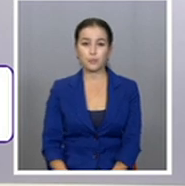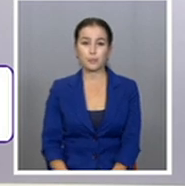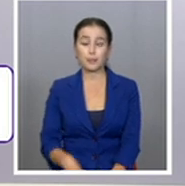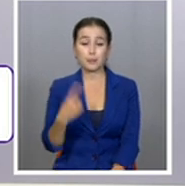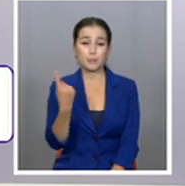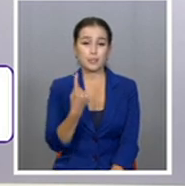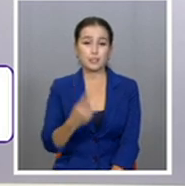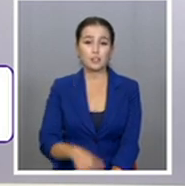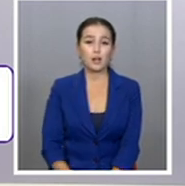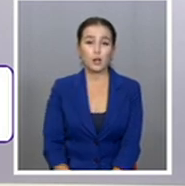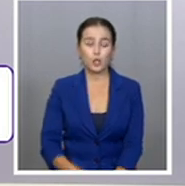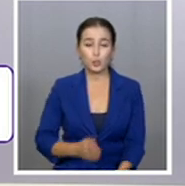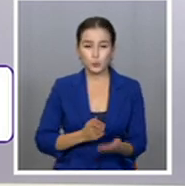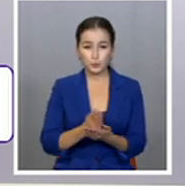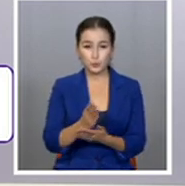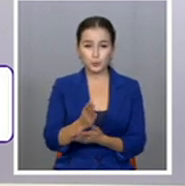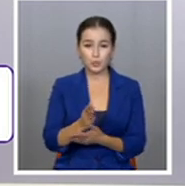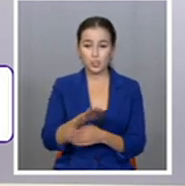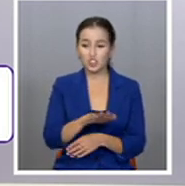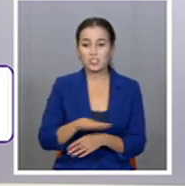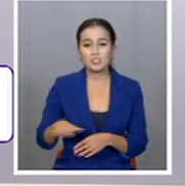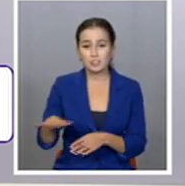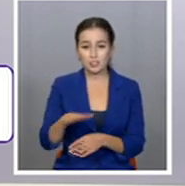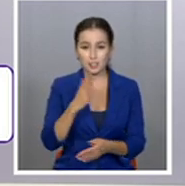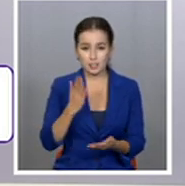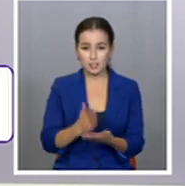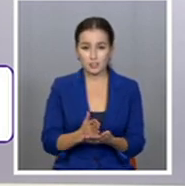Бірінші, түзу жазықтықта жатады.